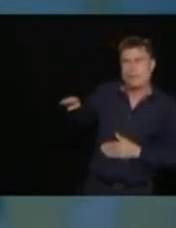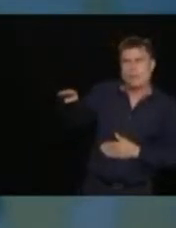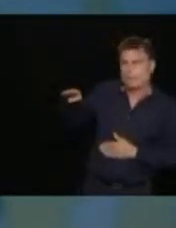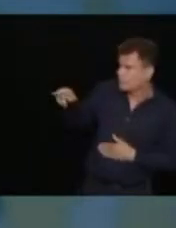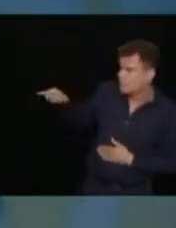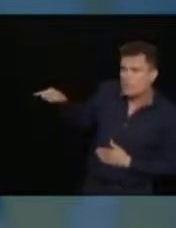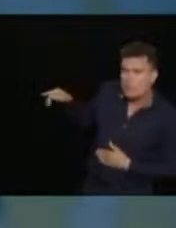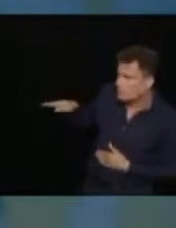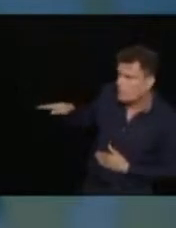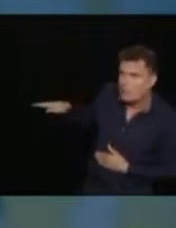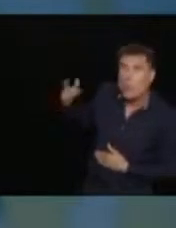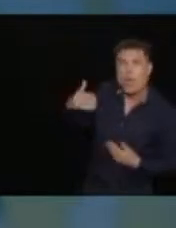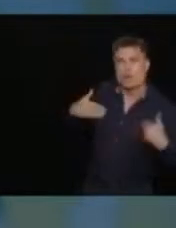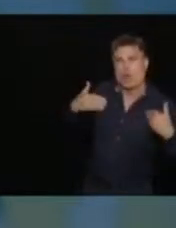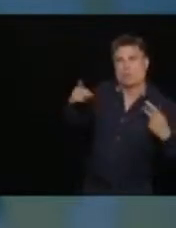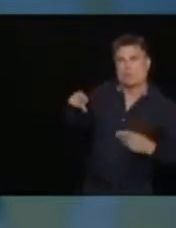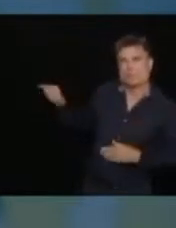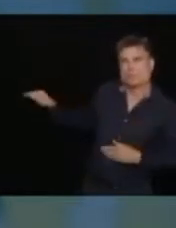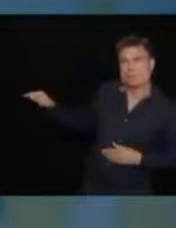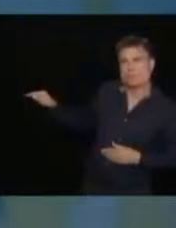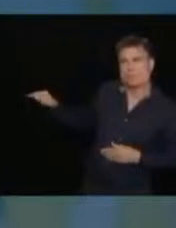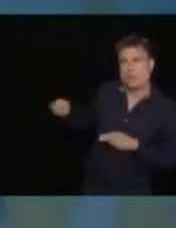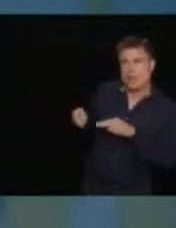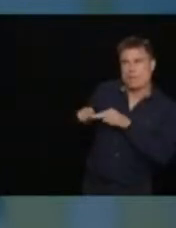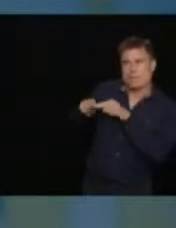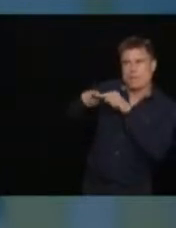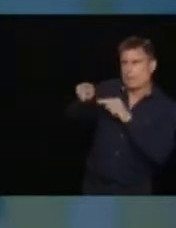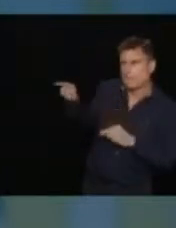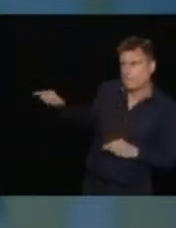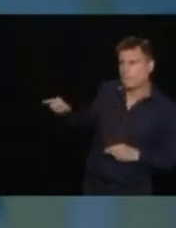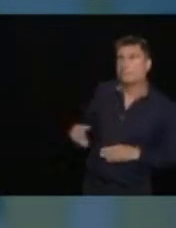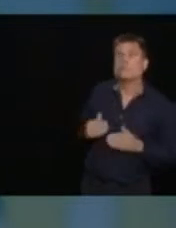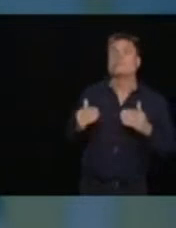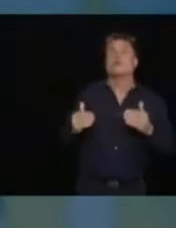那么这个也是我们那个疫情的曲线。